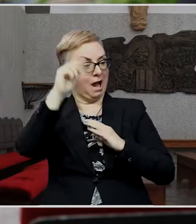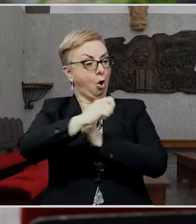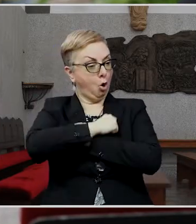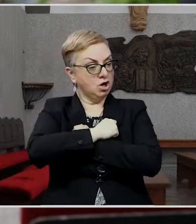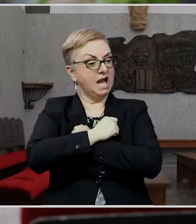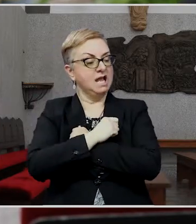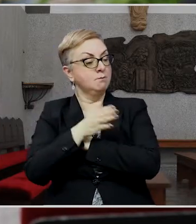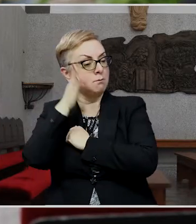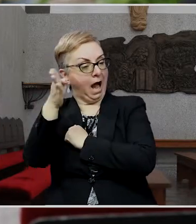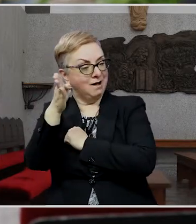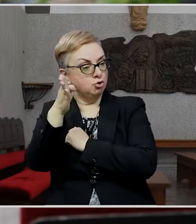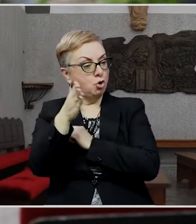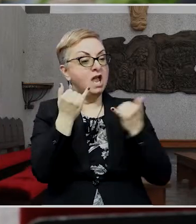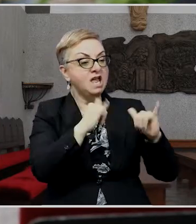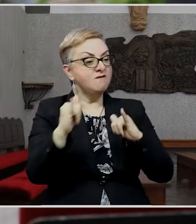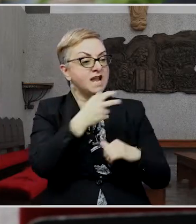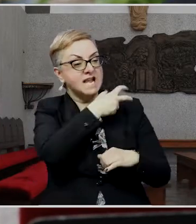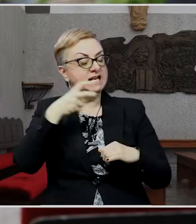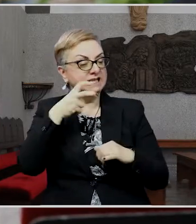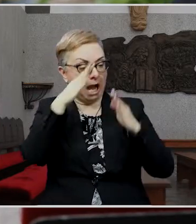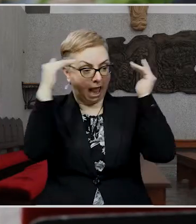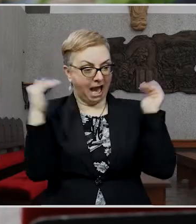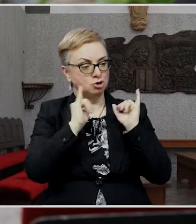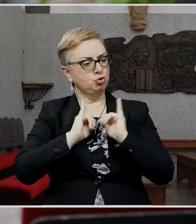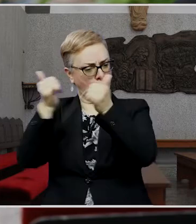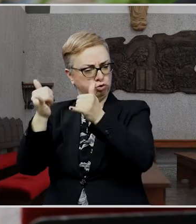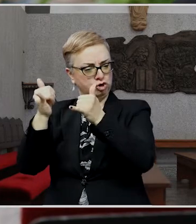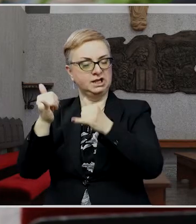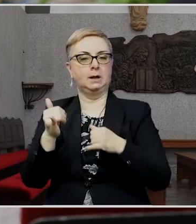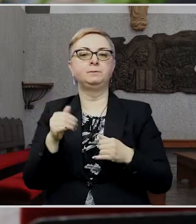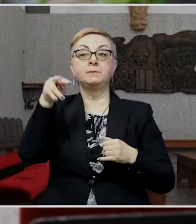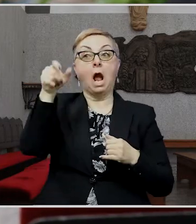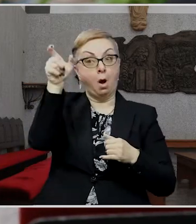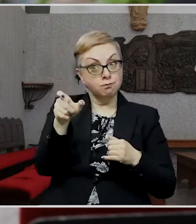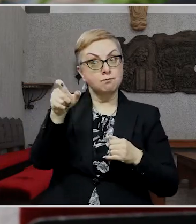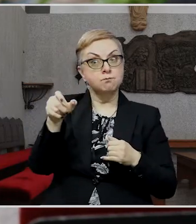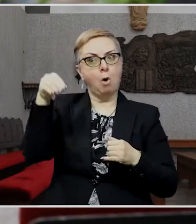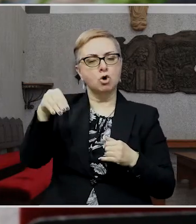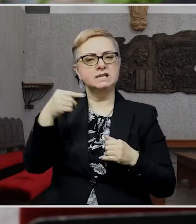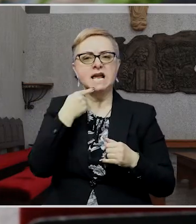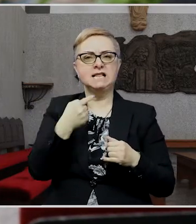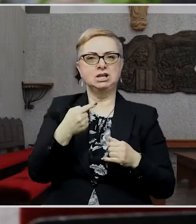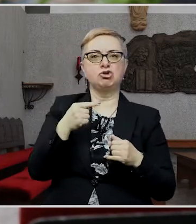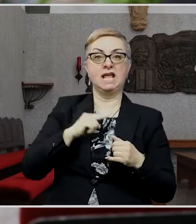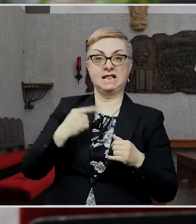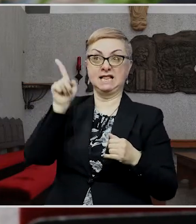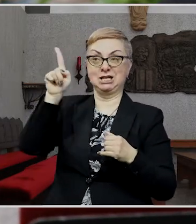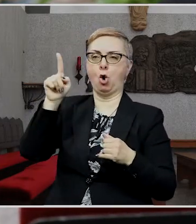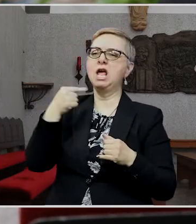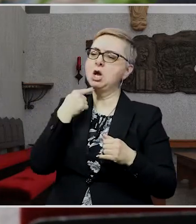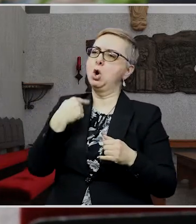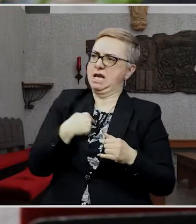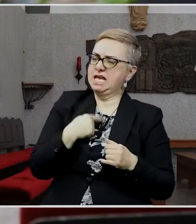di israele dall'egitto mosè disse addio chi sono io perché vada dal faraone